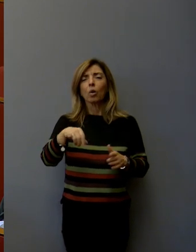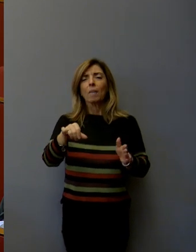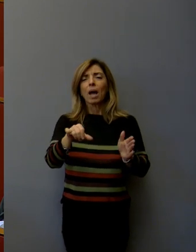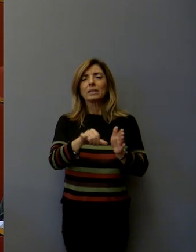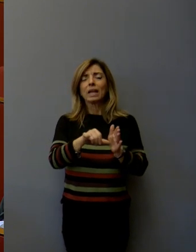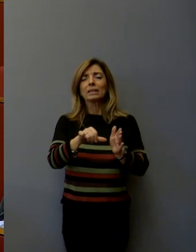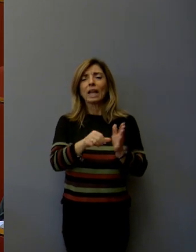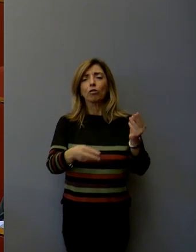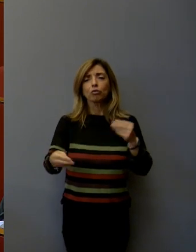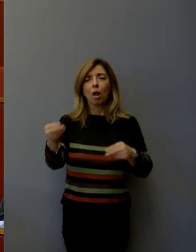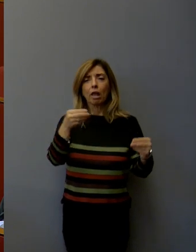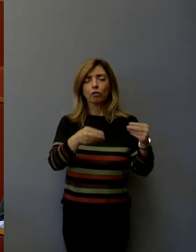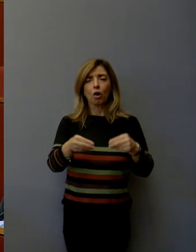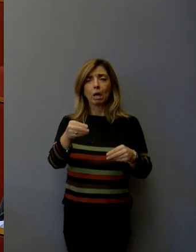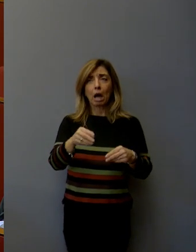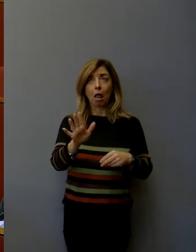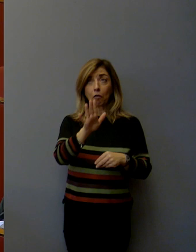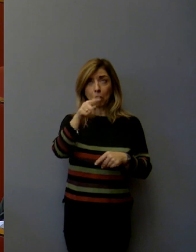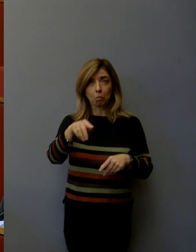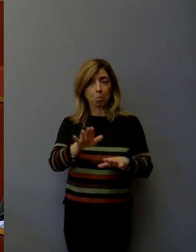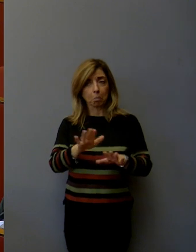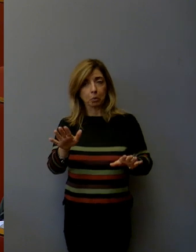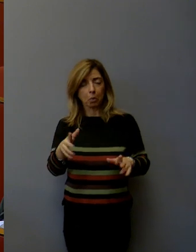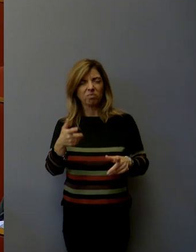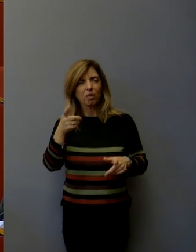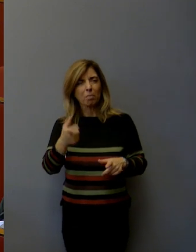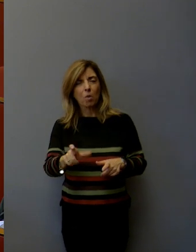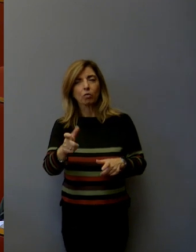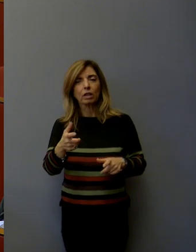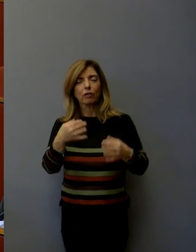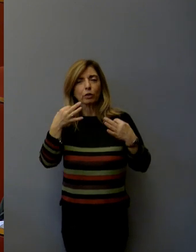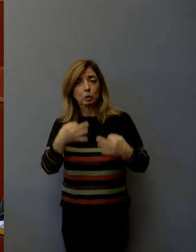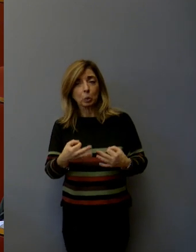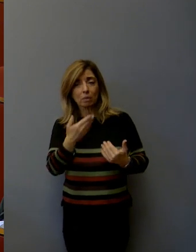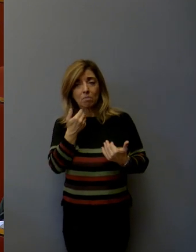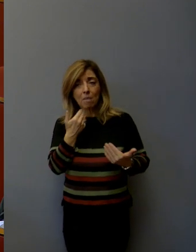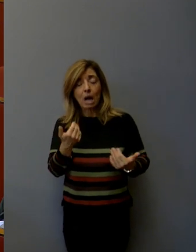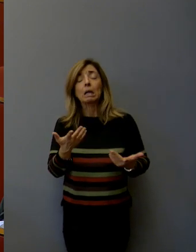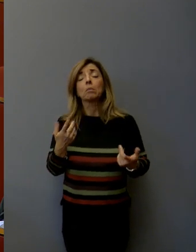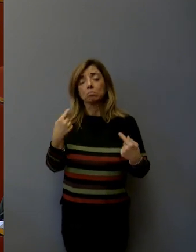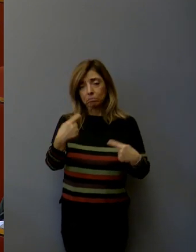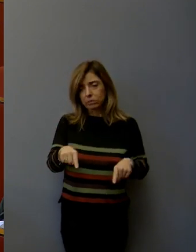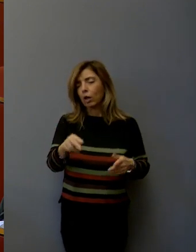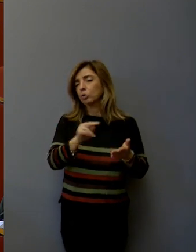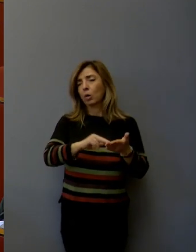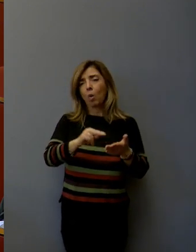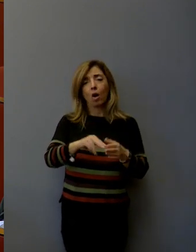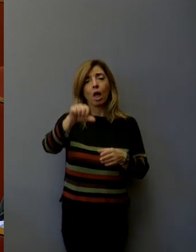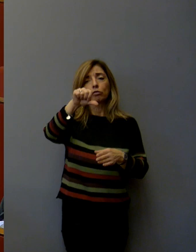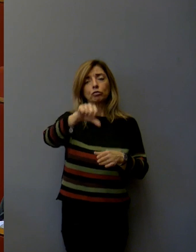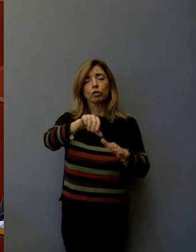so se era per i motivi di sicurezza Questo non lo so ma comunque la scuola Taviani è un'altra scuola del centro Ovest e di Sampierdarena